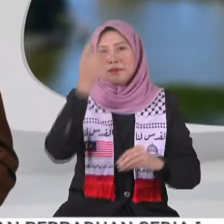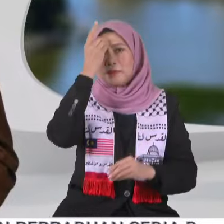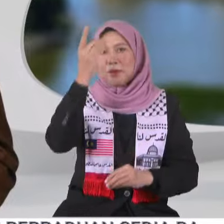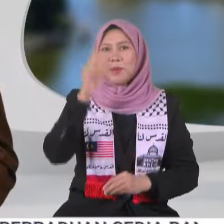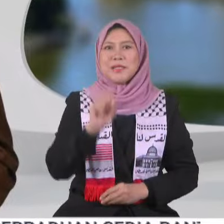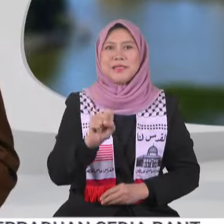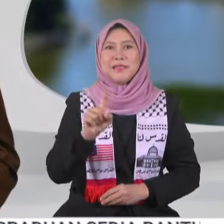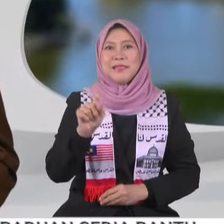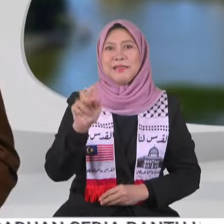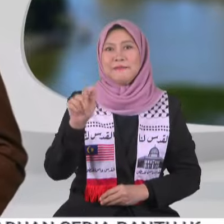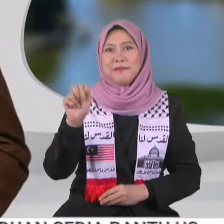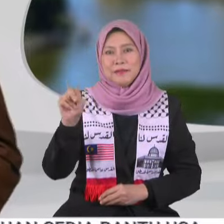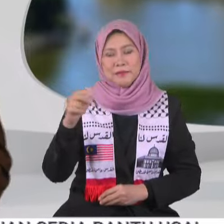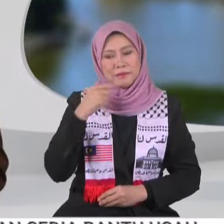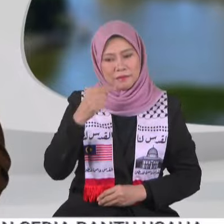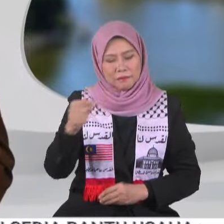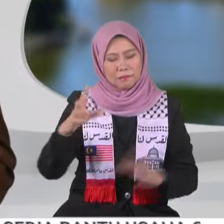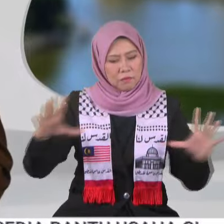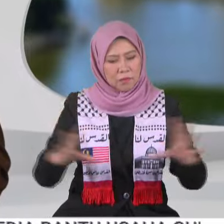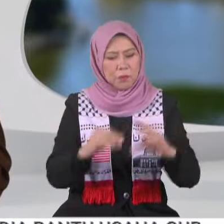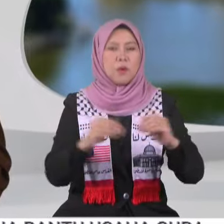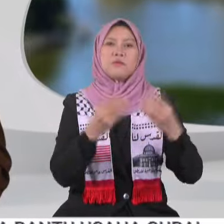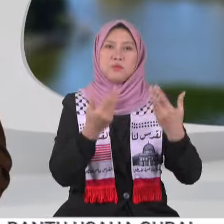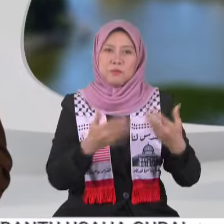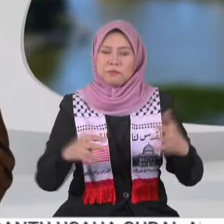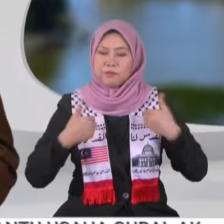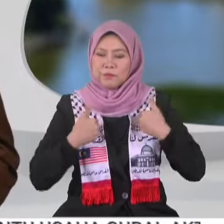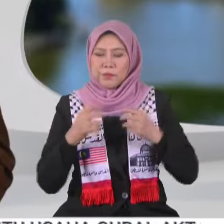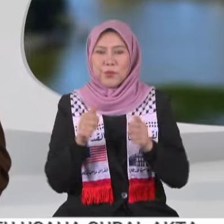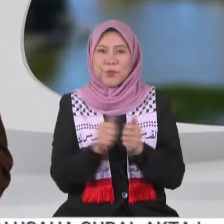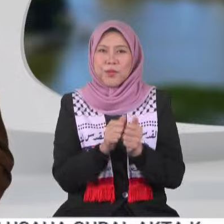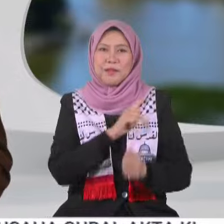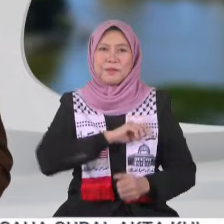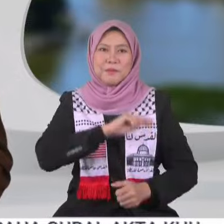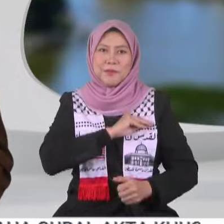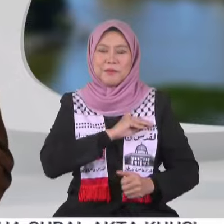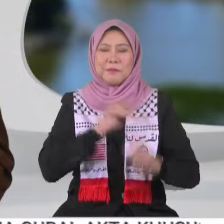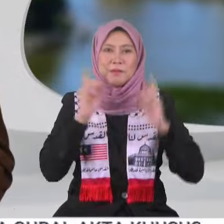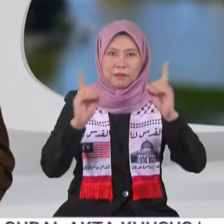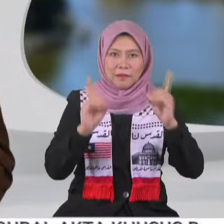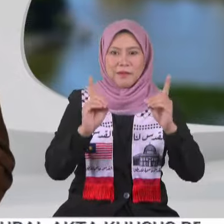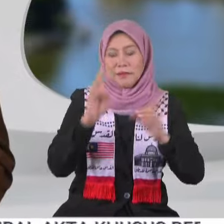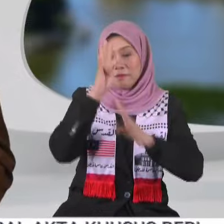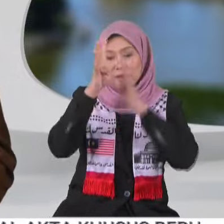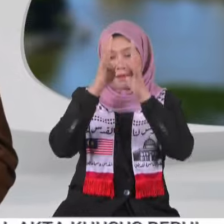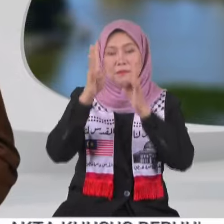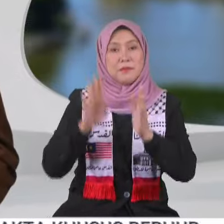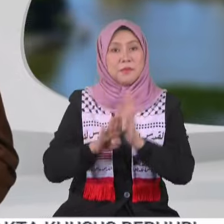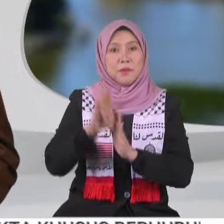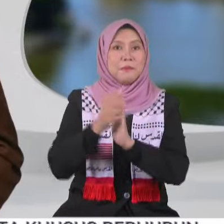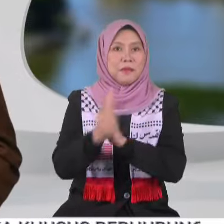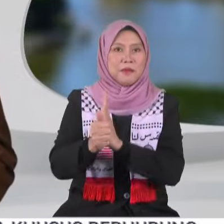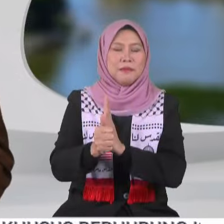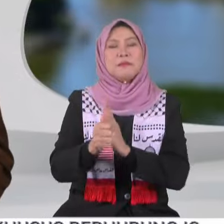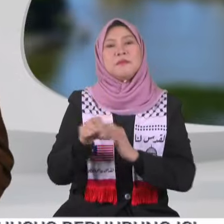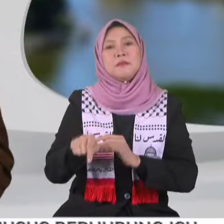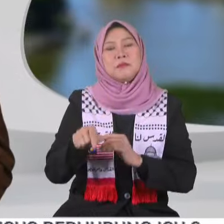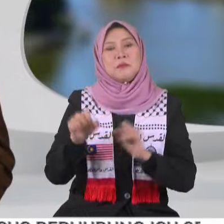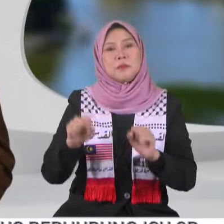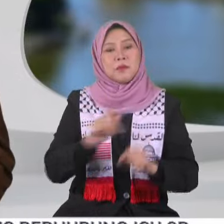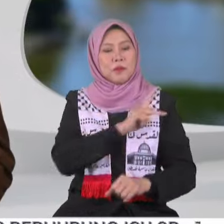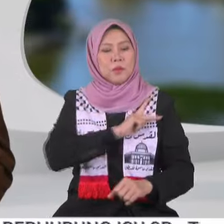Dr. Steven Rundi Utom berkata, mesyuarat telah diadakan dengan Kementerian Pendidikan, Inovasi dan Pembangunan Bakat MEITD